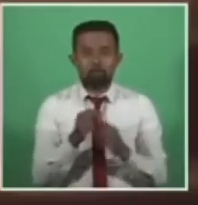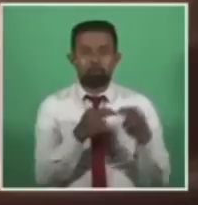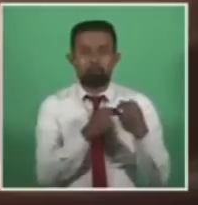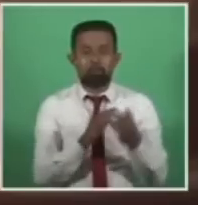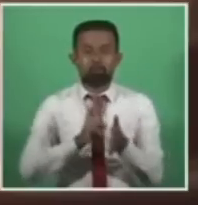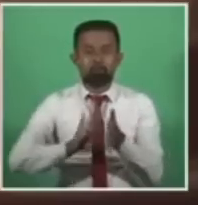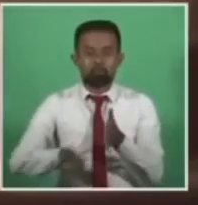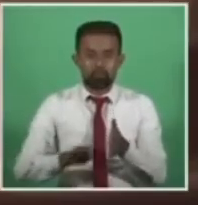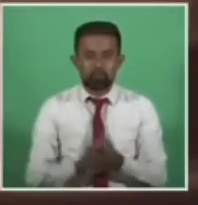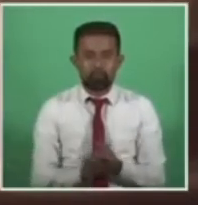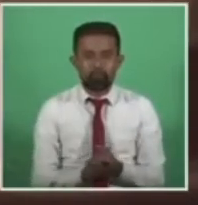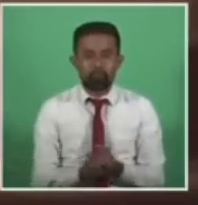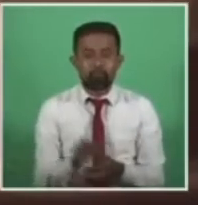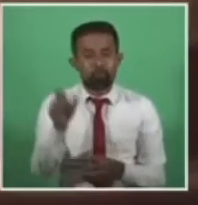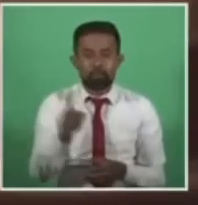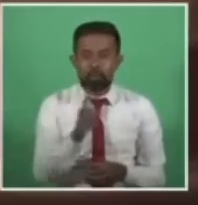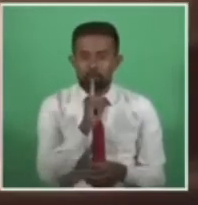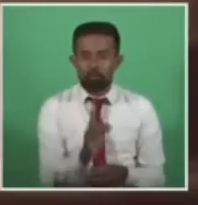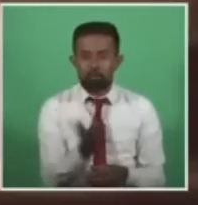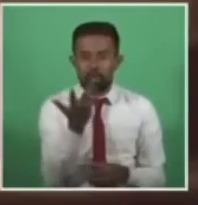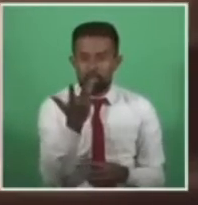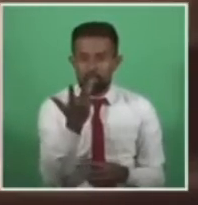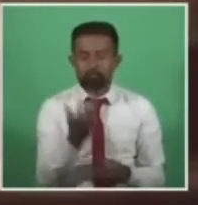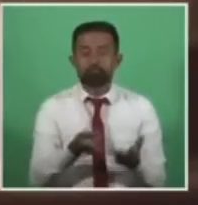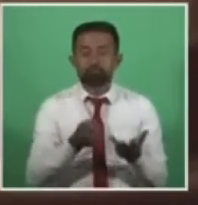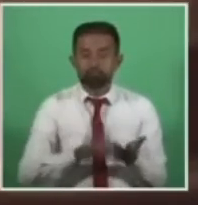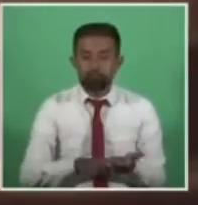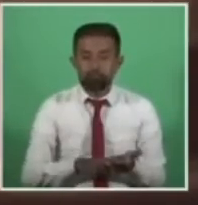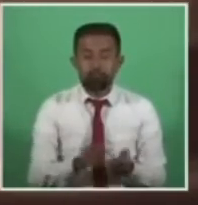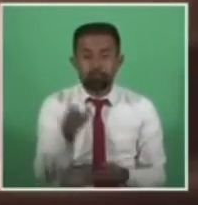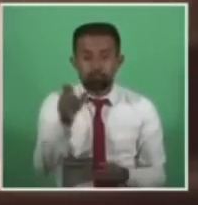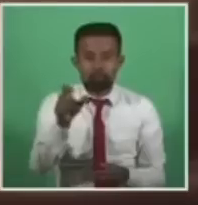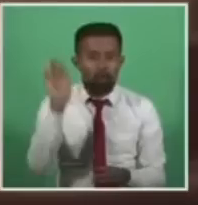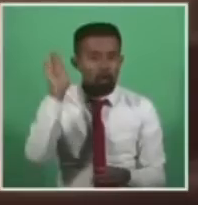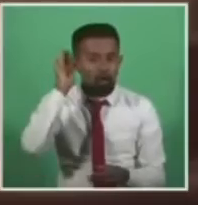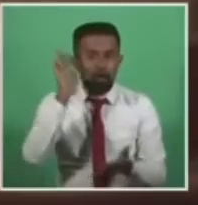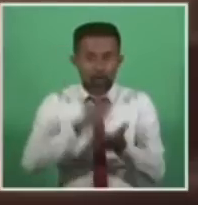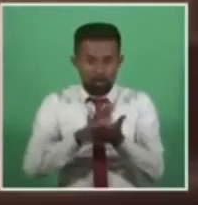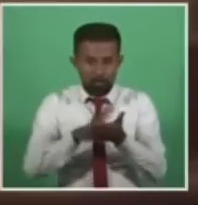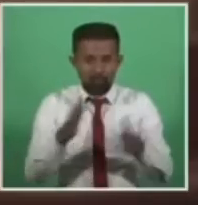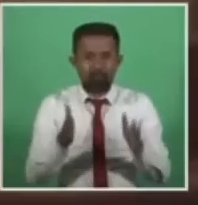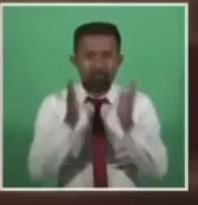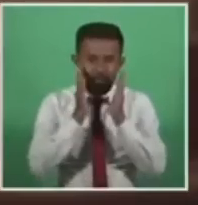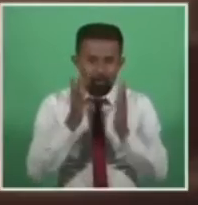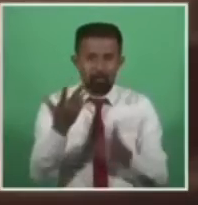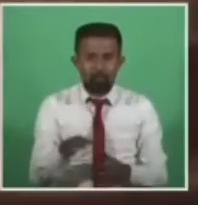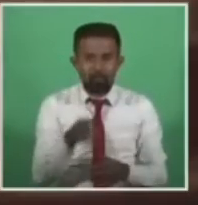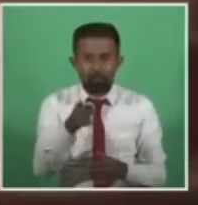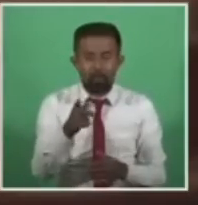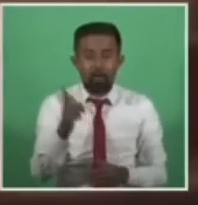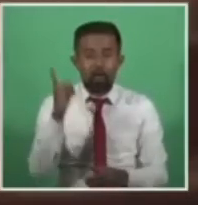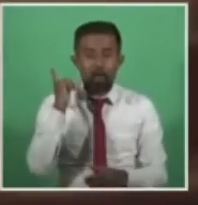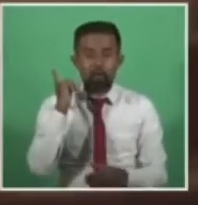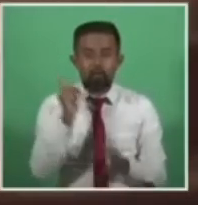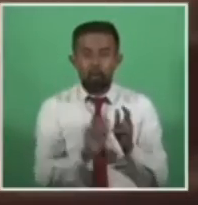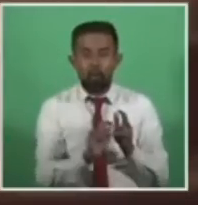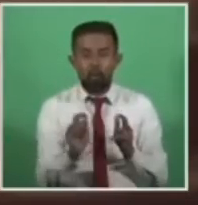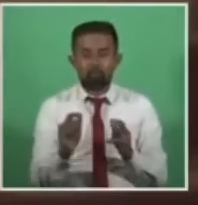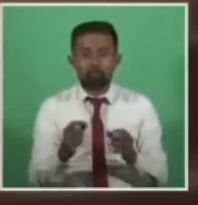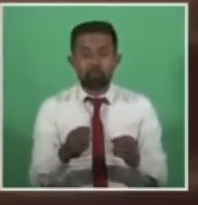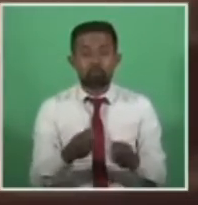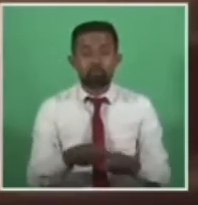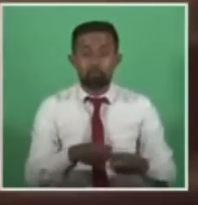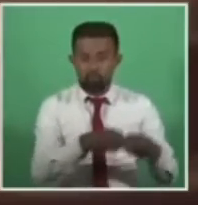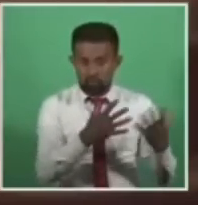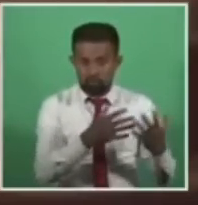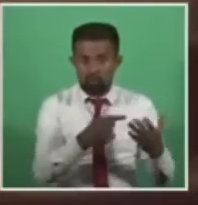ගැහුවා. ඒවා එතුමා කිව්වේ නැහැ. එතකොට ඊළඟට ඔබතුමාලා අහගෙන අප්පුඩිත් ගැහුවා, හිනාත් ගැහුවා, යුදාබුදාවන් මූලස්ථානයට පහර දුන්නා